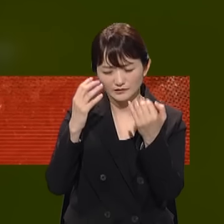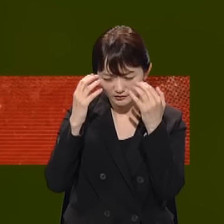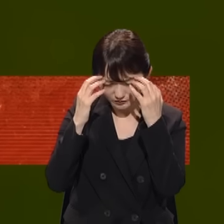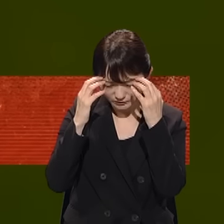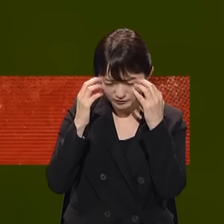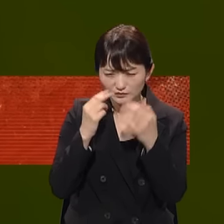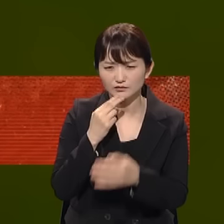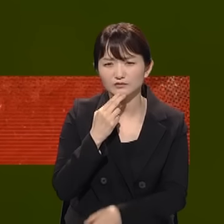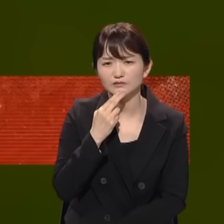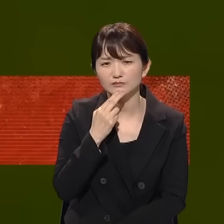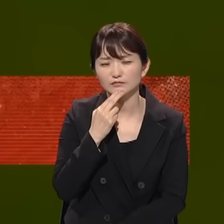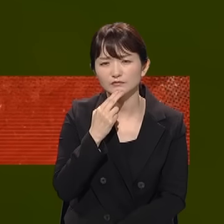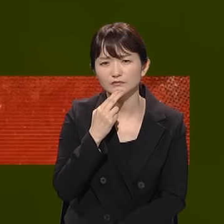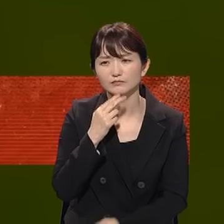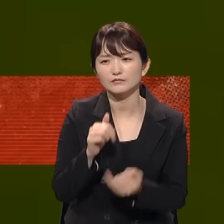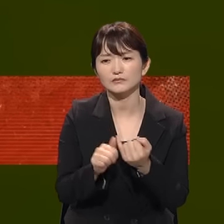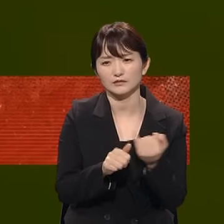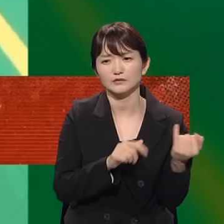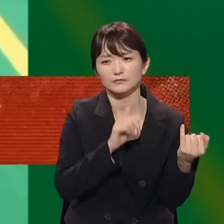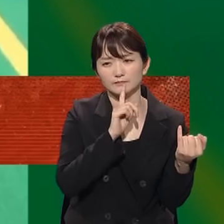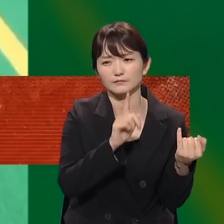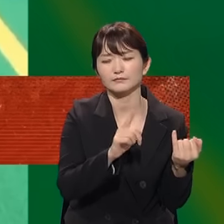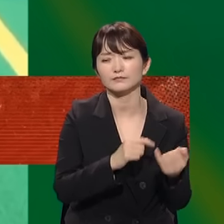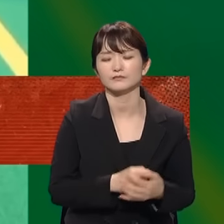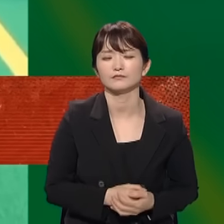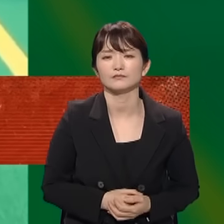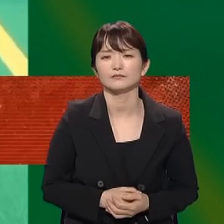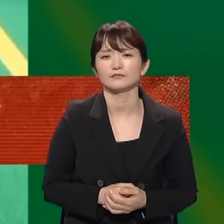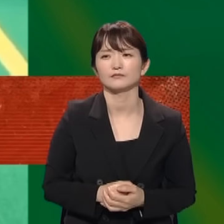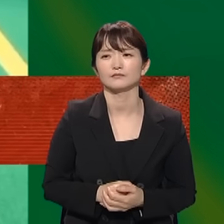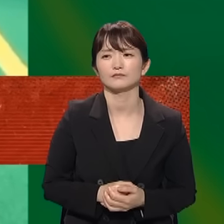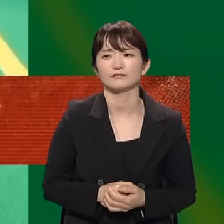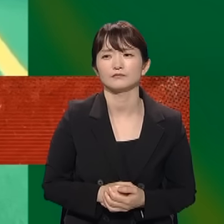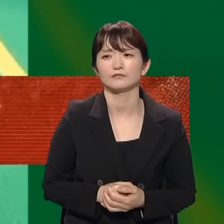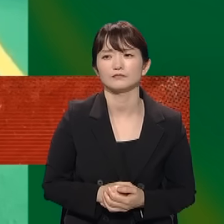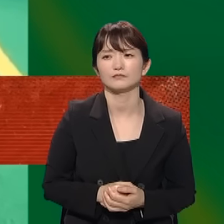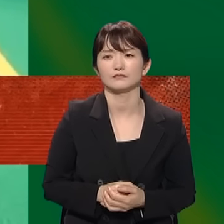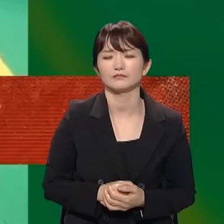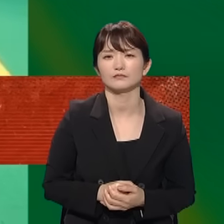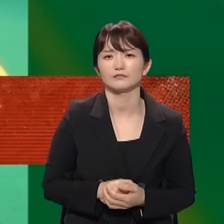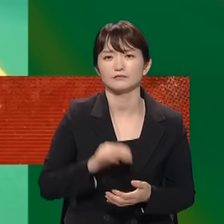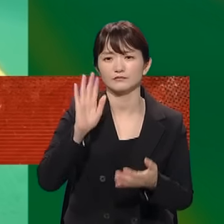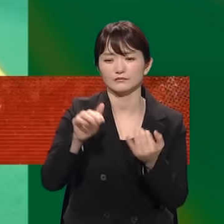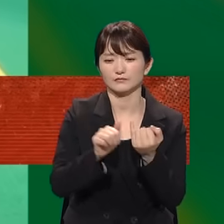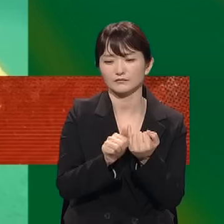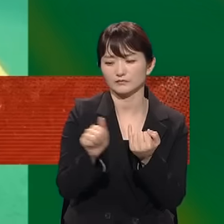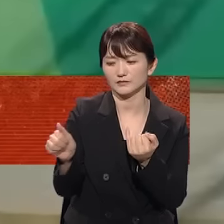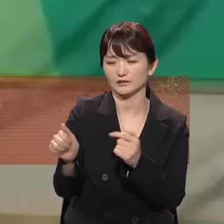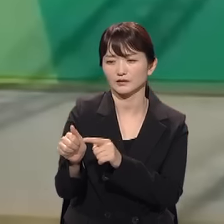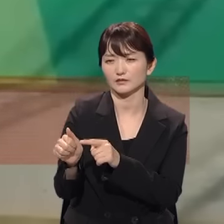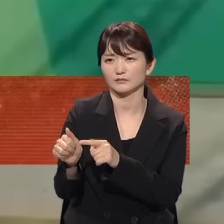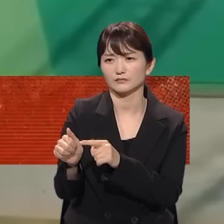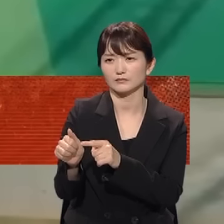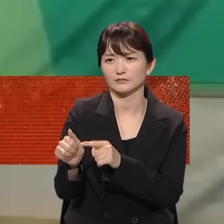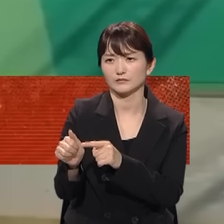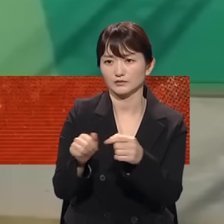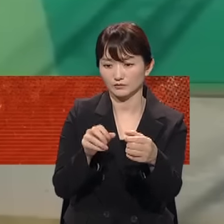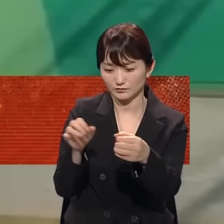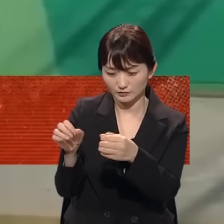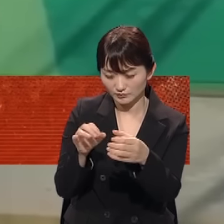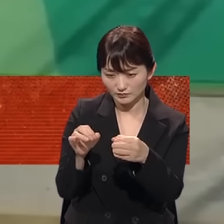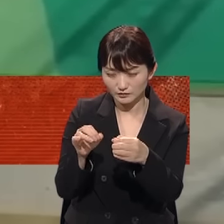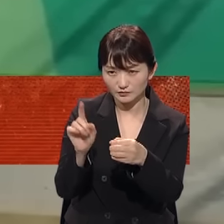듯하다라는 게 이제 아내분의 어떤 주장인 것이고 또 이후에 그 남편과 주고받은 내용들도 이걸 보고 제가 아까 그런 말씀을